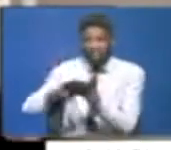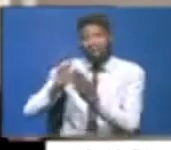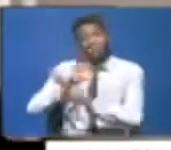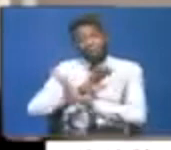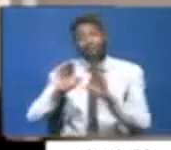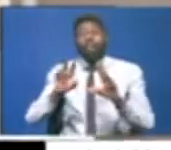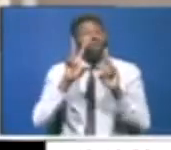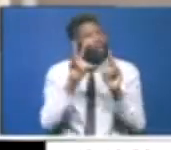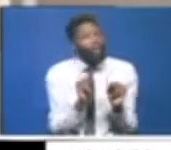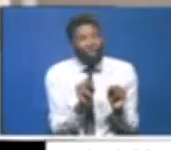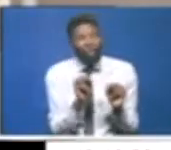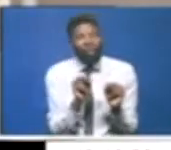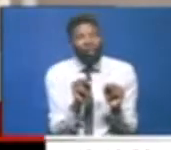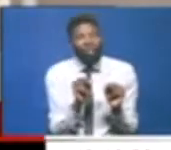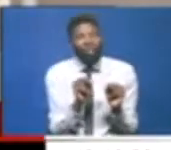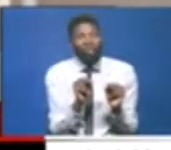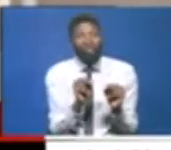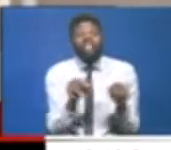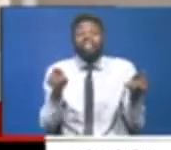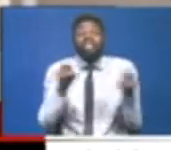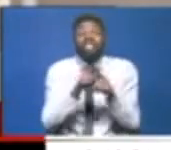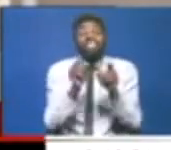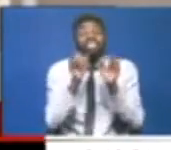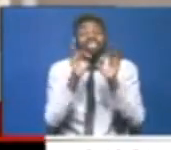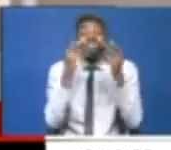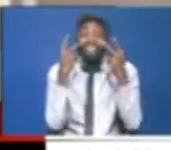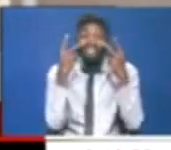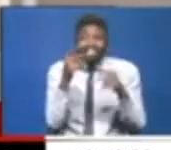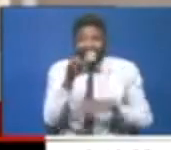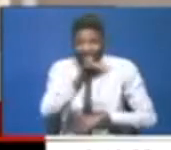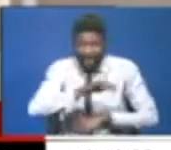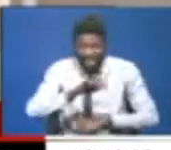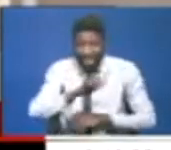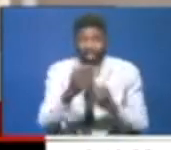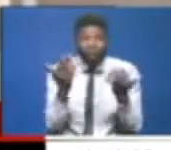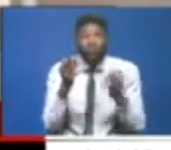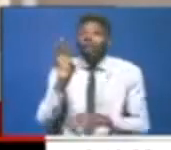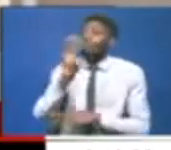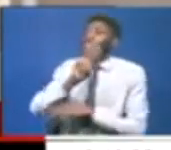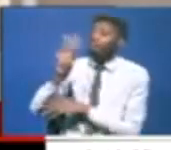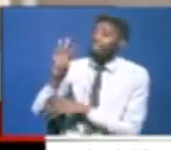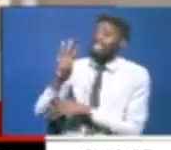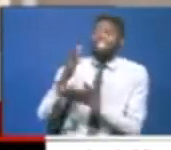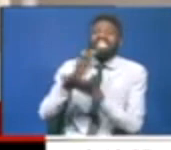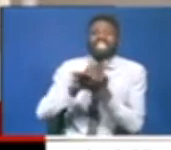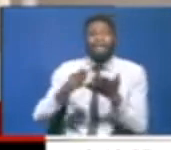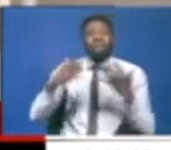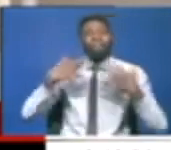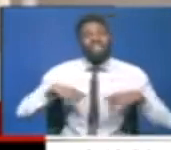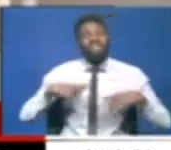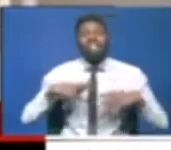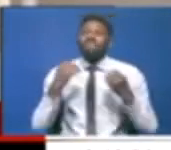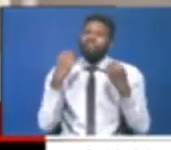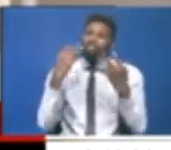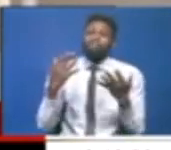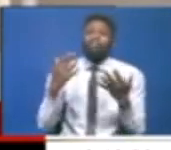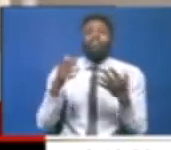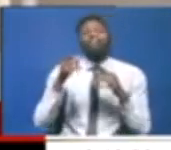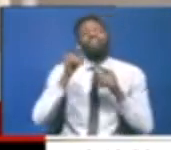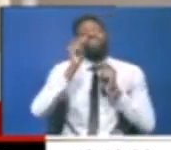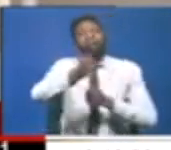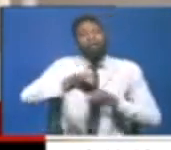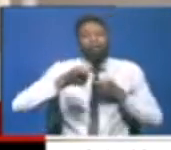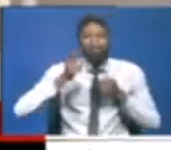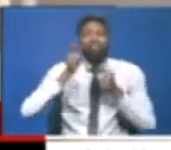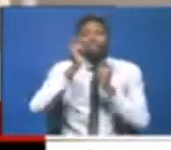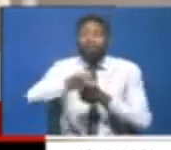mfano, ukija katika sehemu za magharibi, kuna wakulima wengi ambao wanapanda miwa ama wanafanya